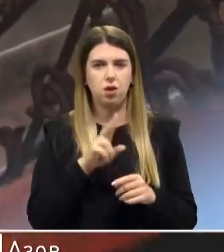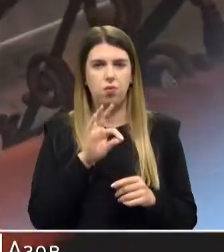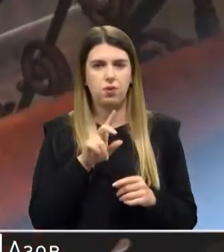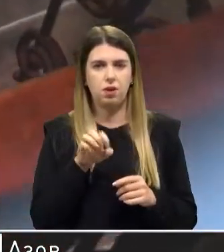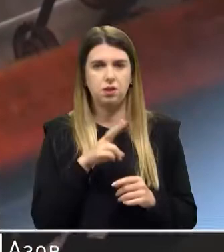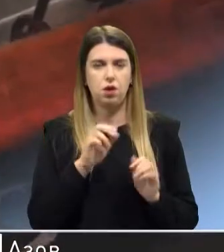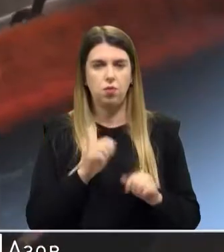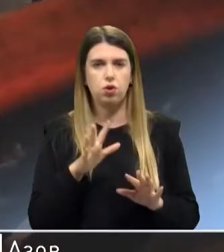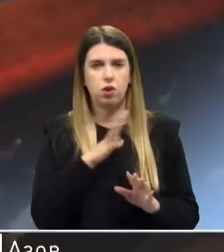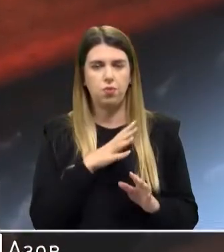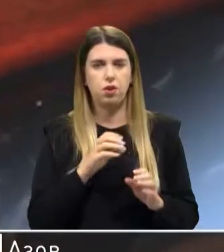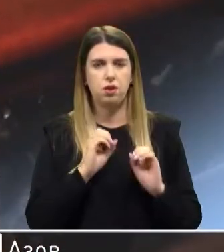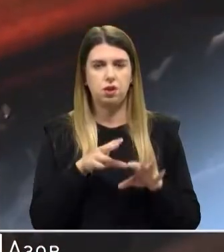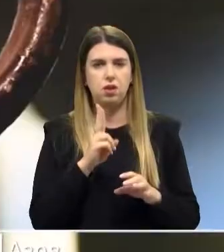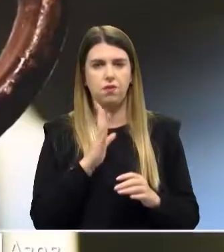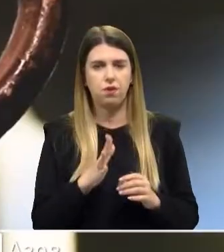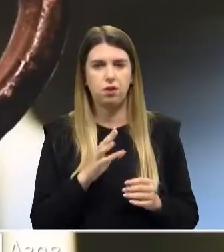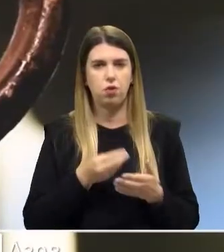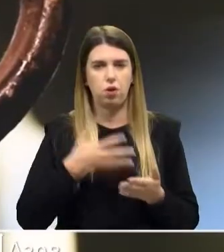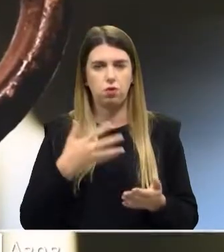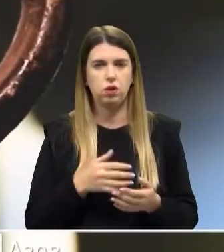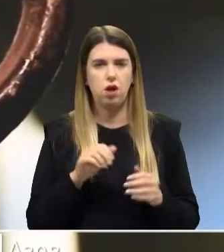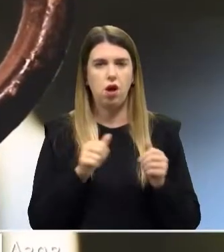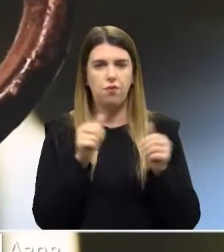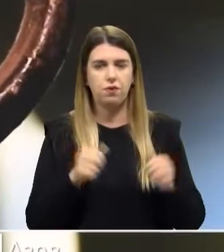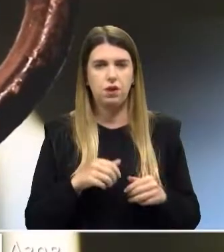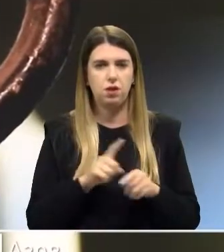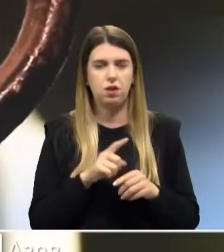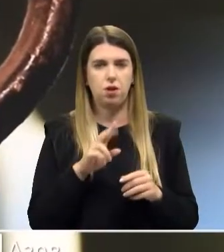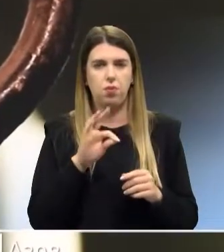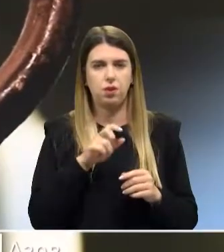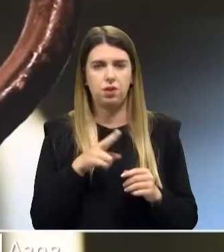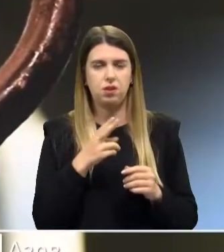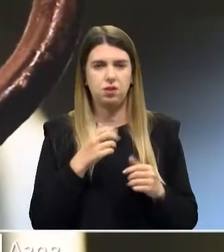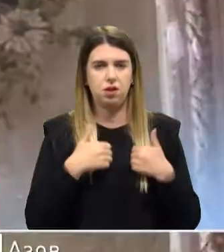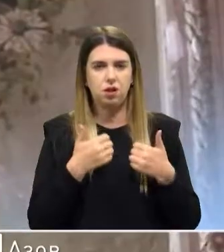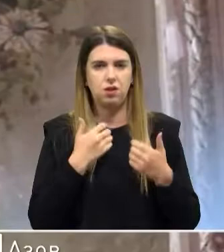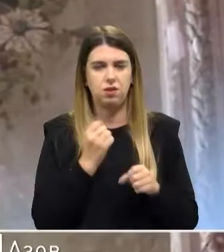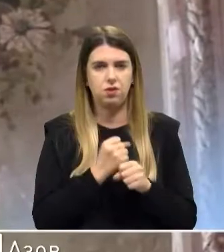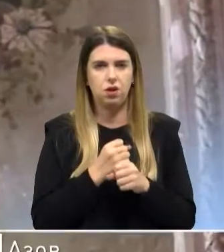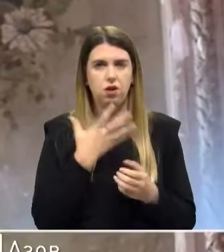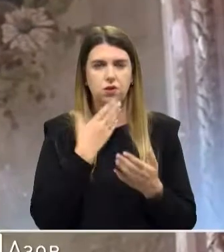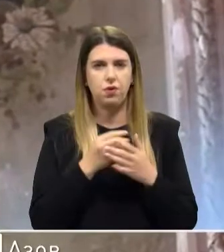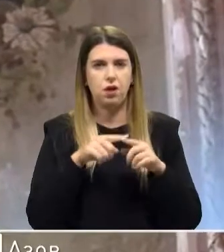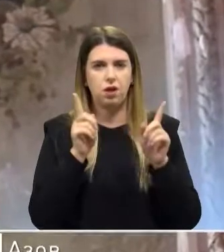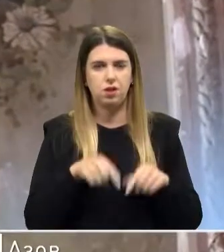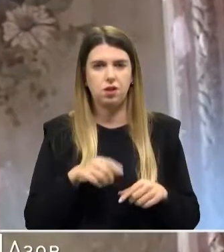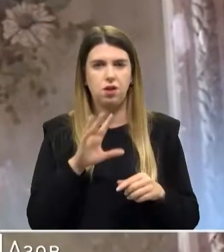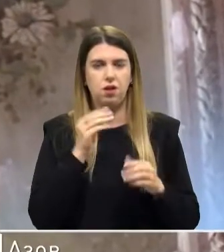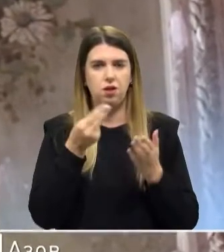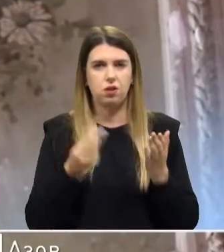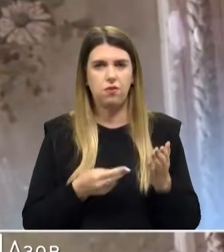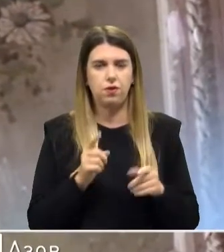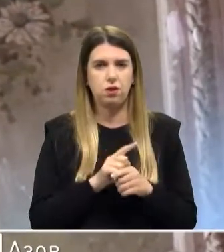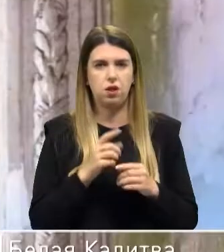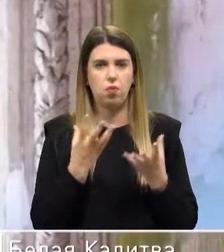соответственно, можно было сдать квартиру подороже. В оформление парадных всегда старались внести изюминку. Здесь картины. Все эскизы рисовали на